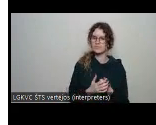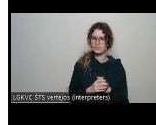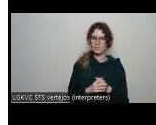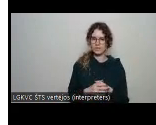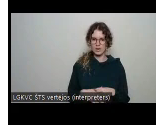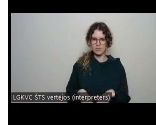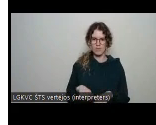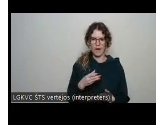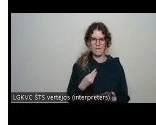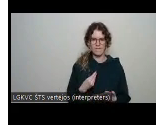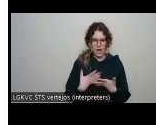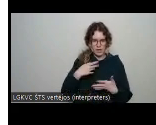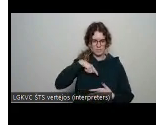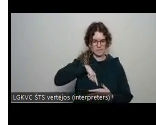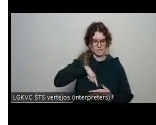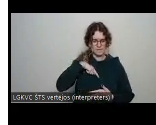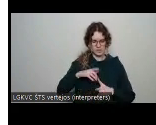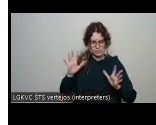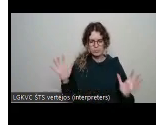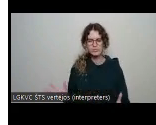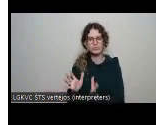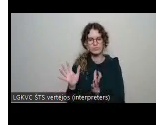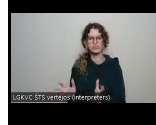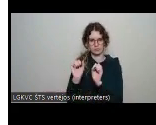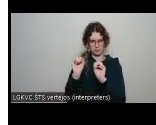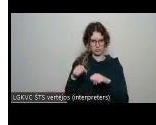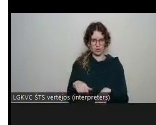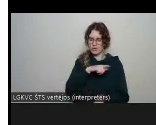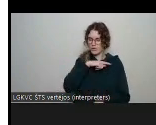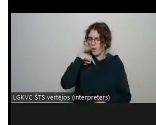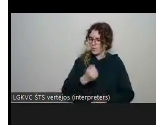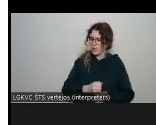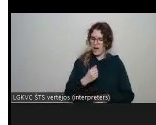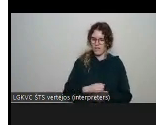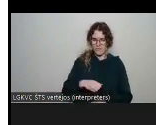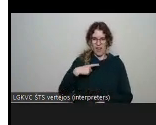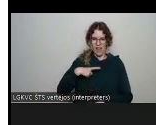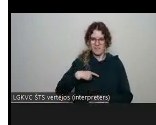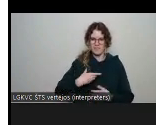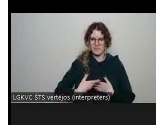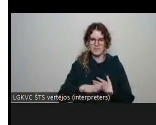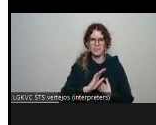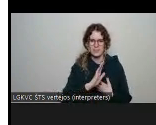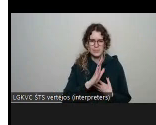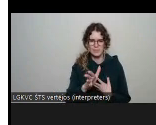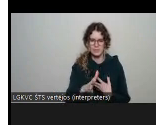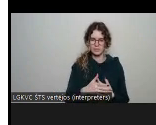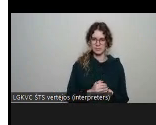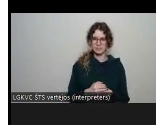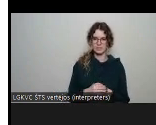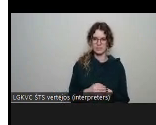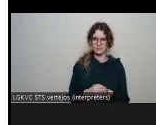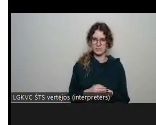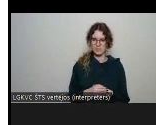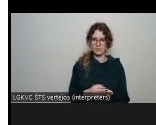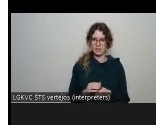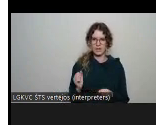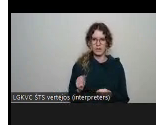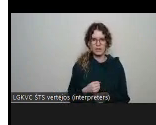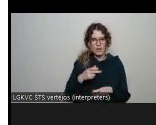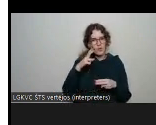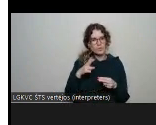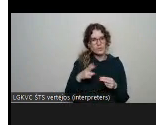vertybinių nuostatų ugdymą ir panašiai. Taigi laukia labai daug darbo, viskas yra labai intensyvu, kai turime nuspręsti,